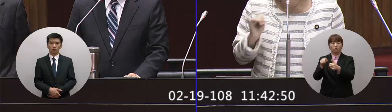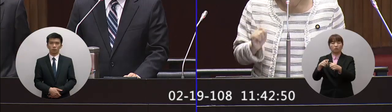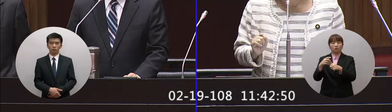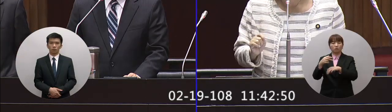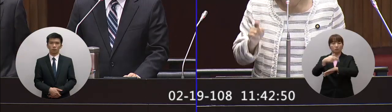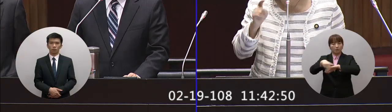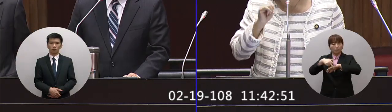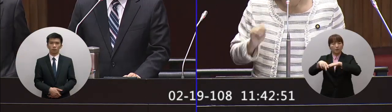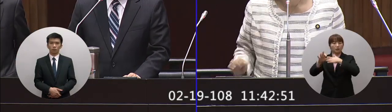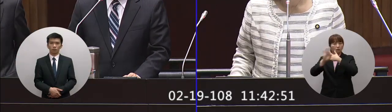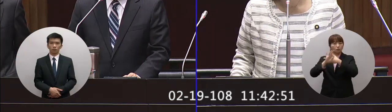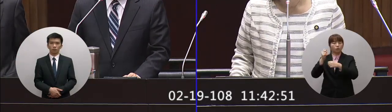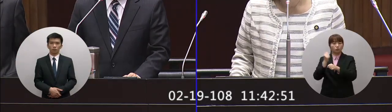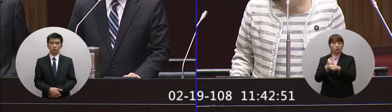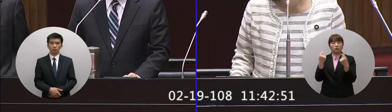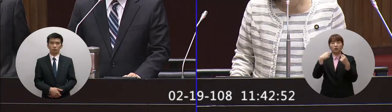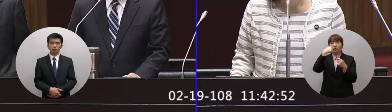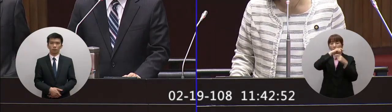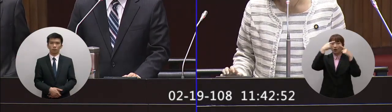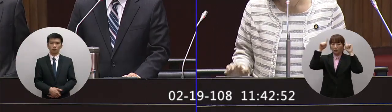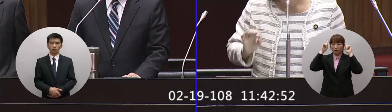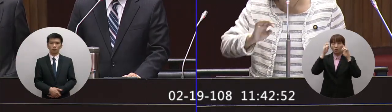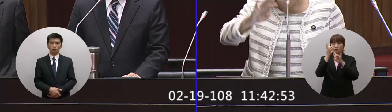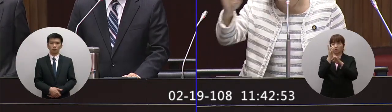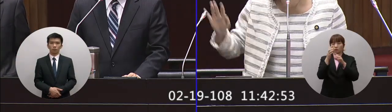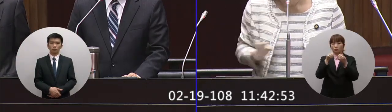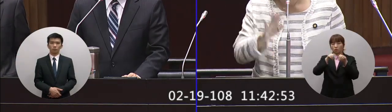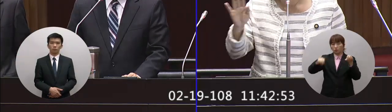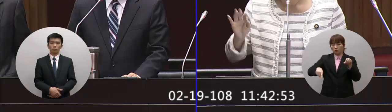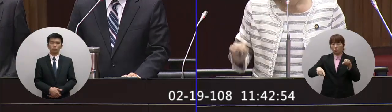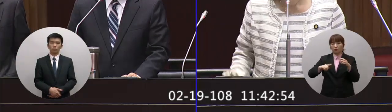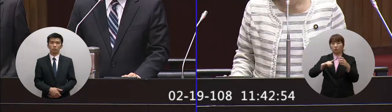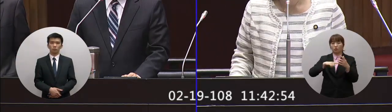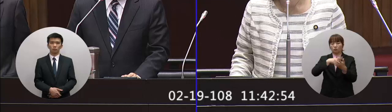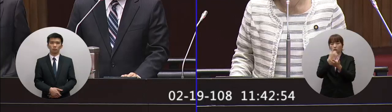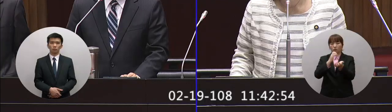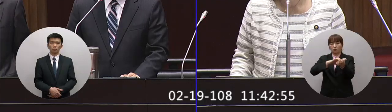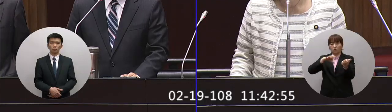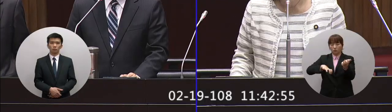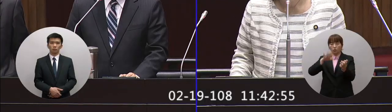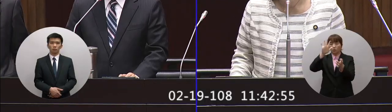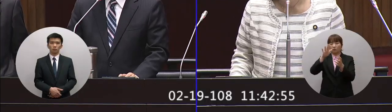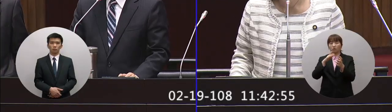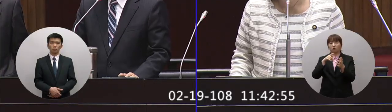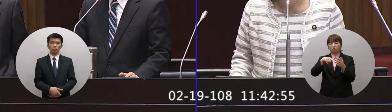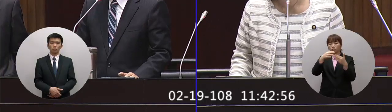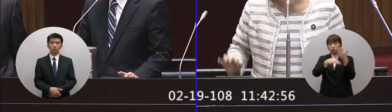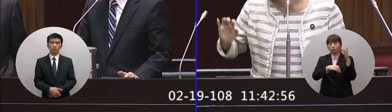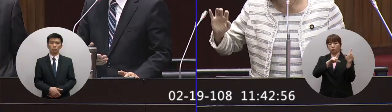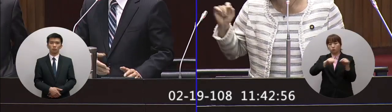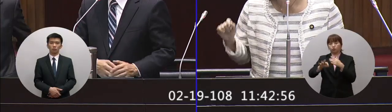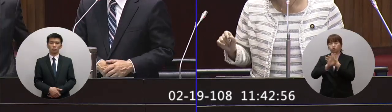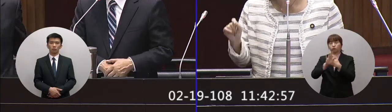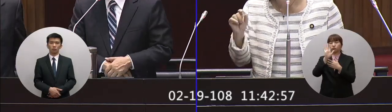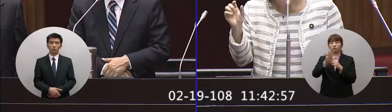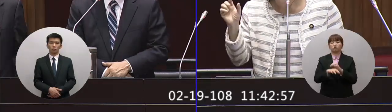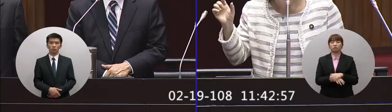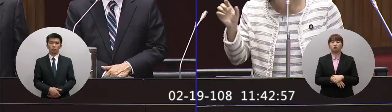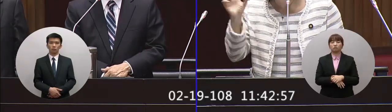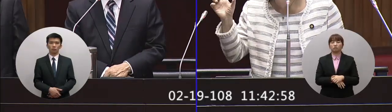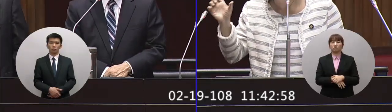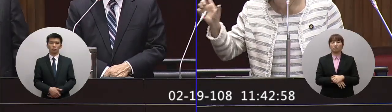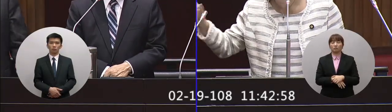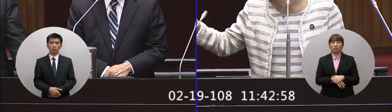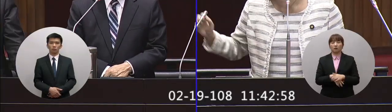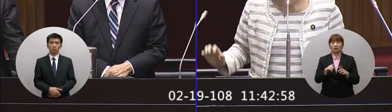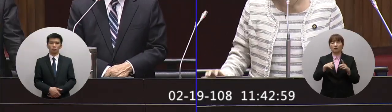模的示范。其实台大新竹分院就有全院的一个共照制度的一个示范，那很多